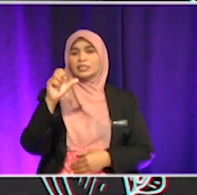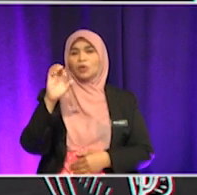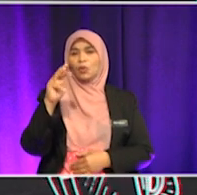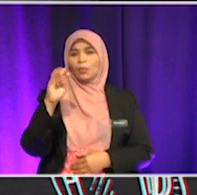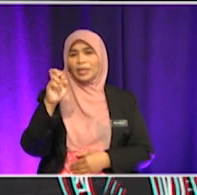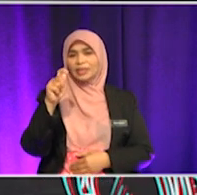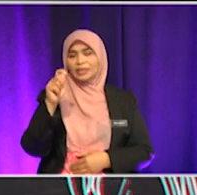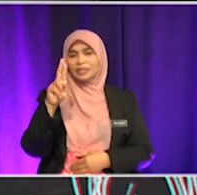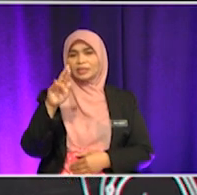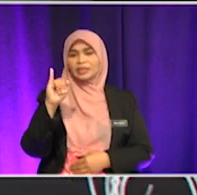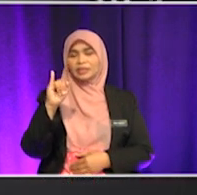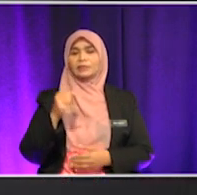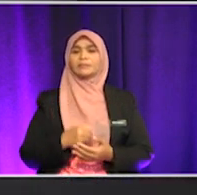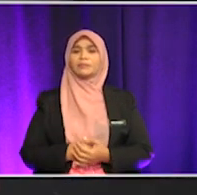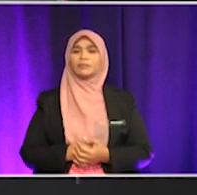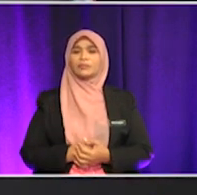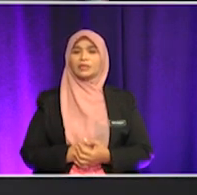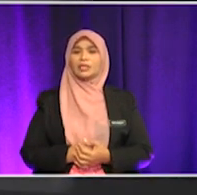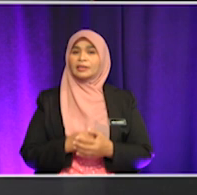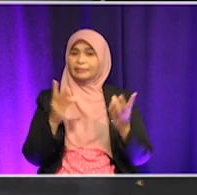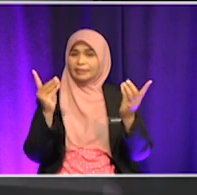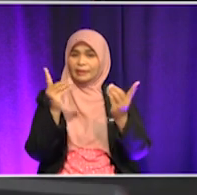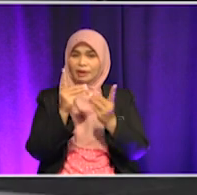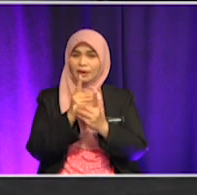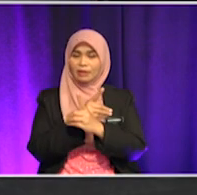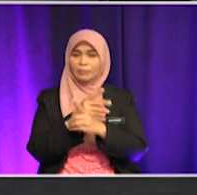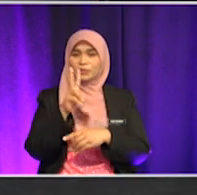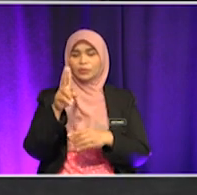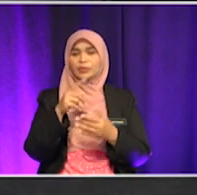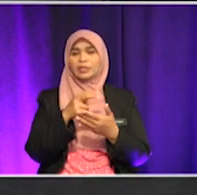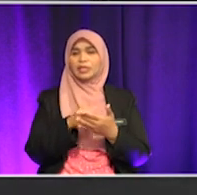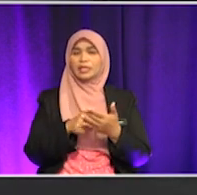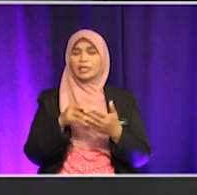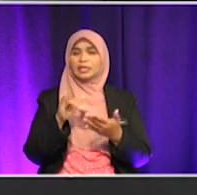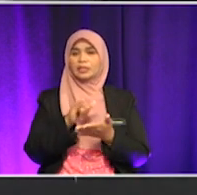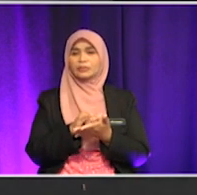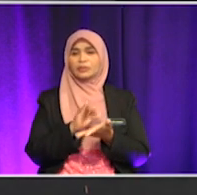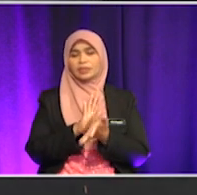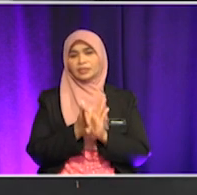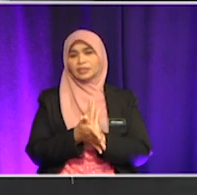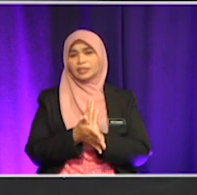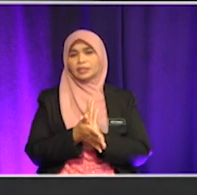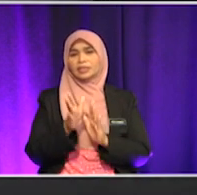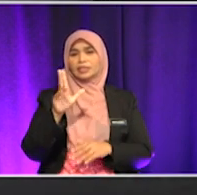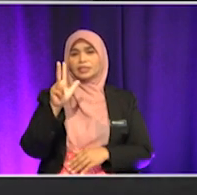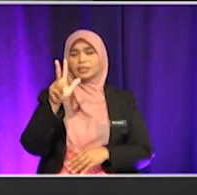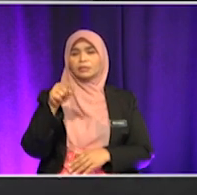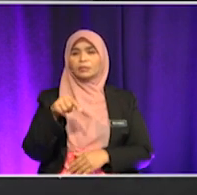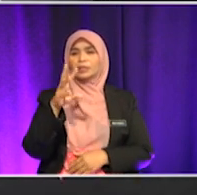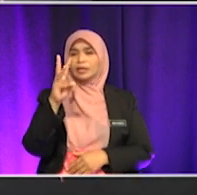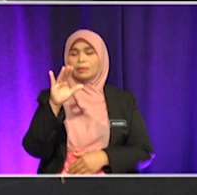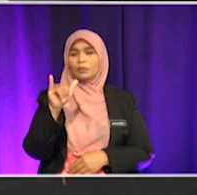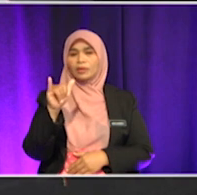beli sebanyak Y kotak, maka kita darabkan kedua-dua nilai akan menjadi 3.6Y. Okey, jadi bila kita